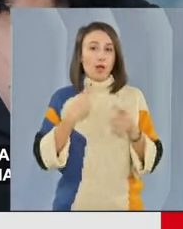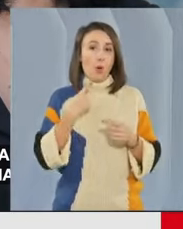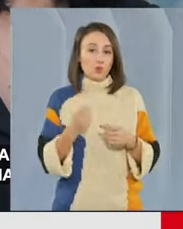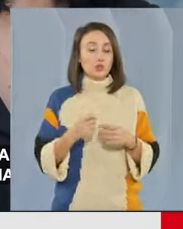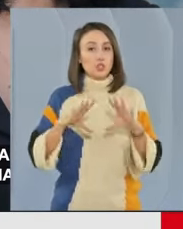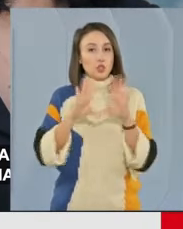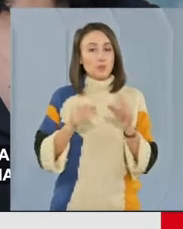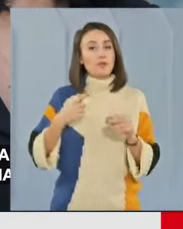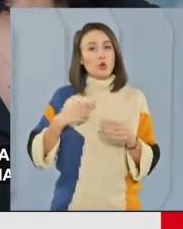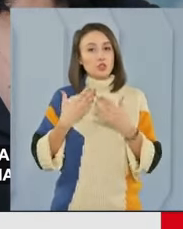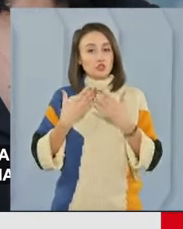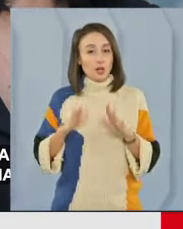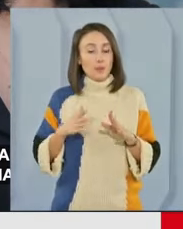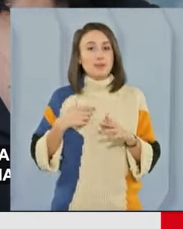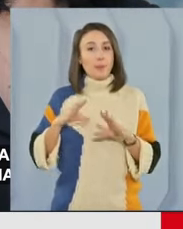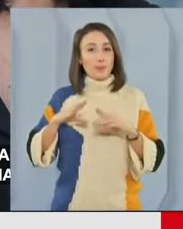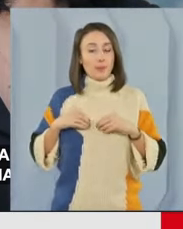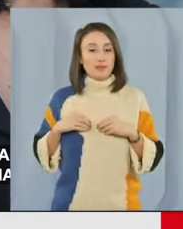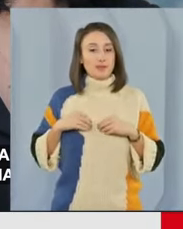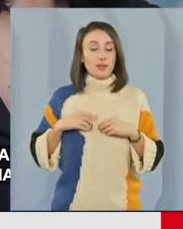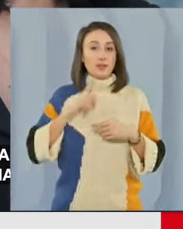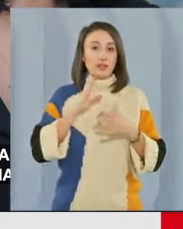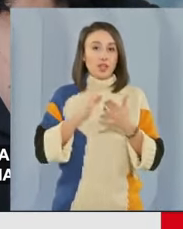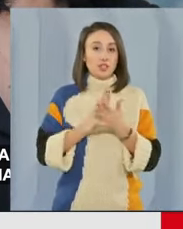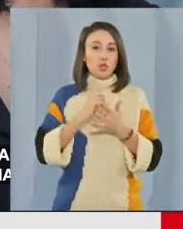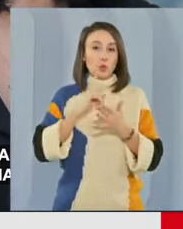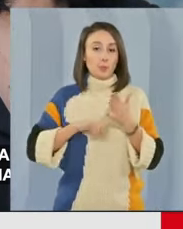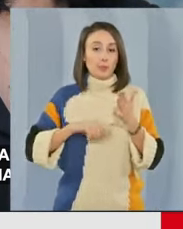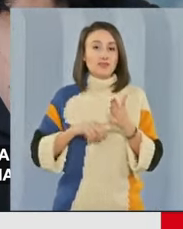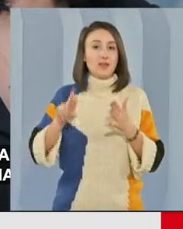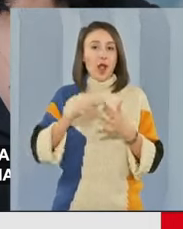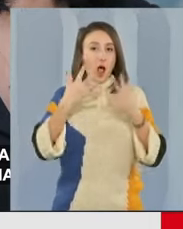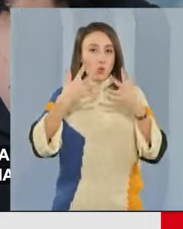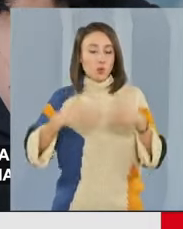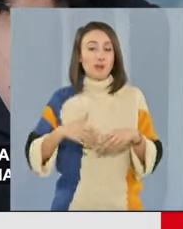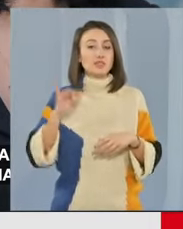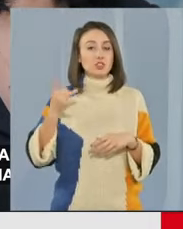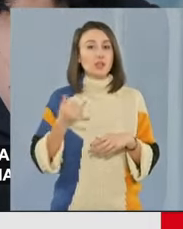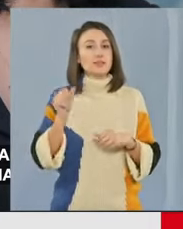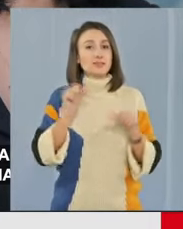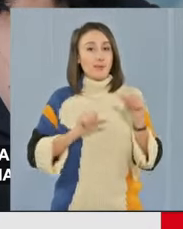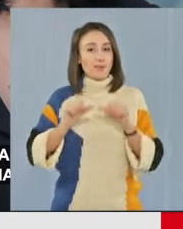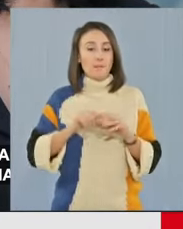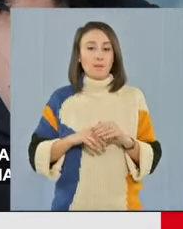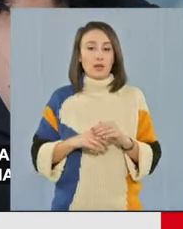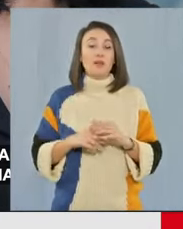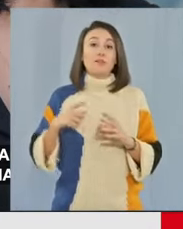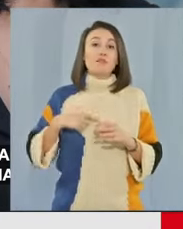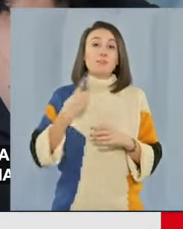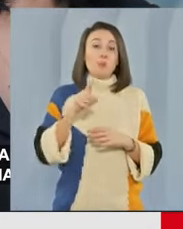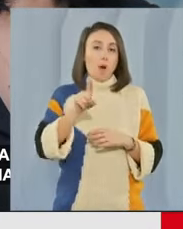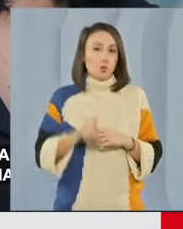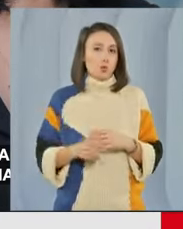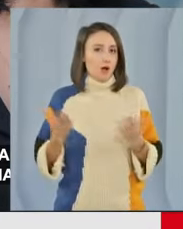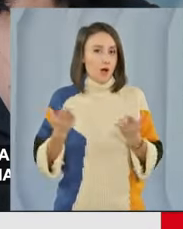august, românii vor începe să primească deciziile cu pensiile recalculate. Iar în septembrie va fi prima